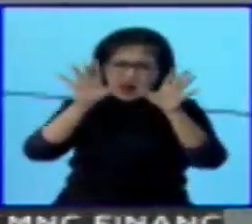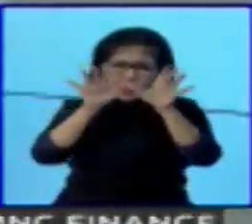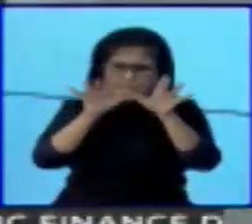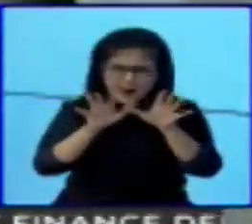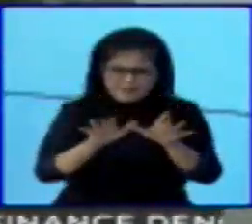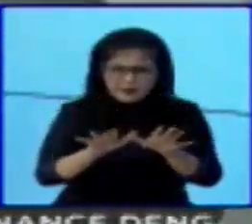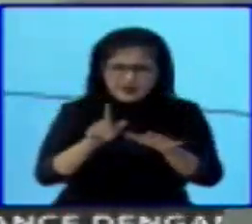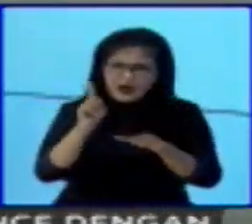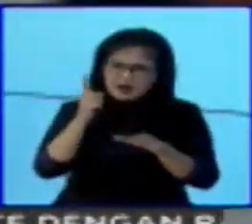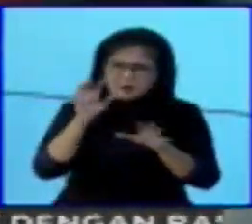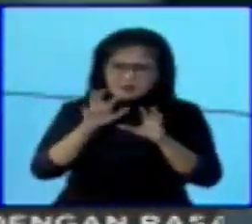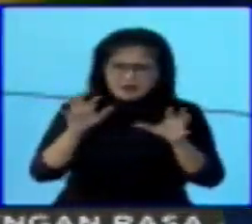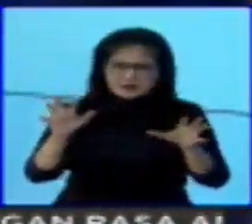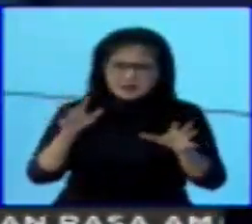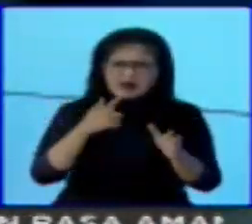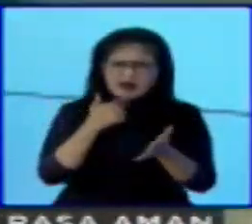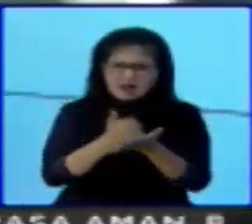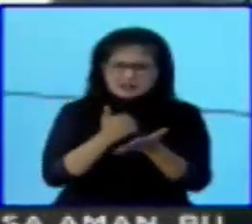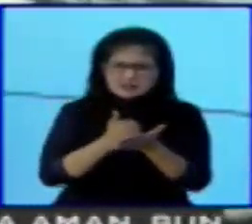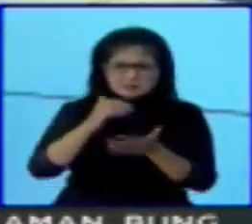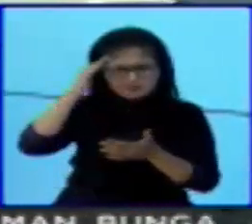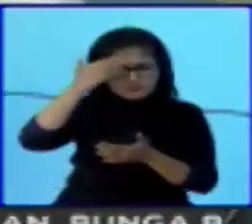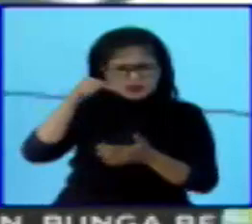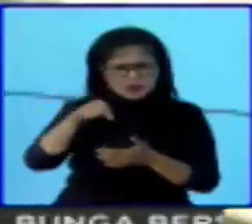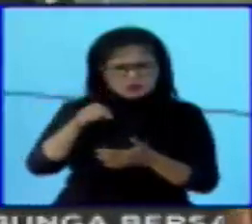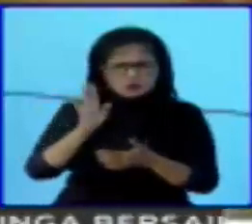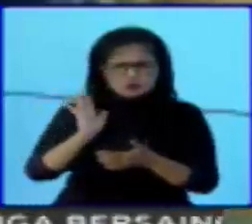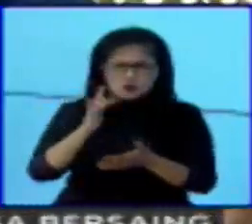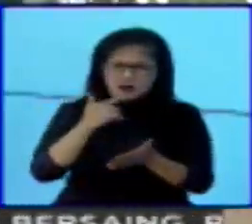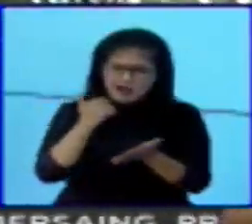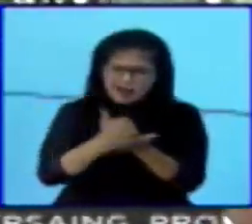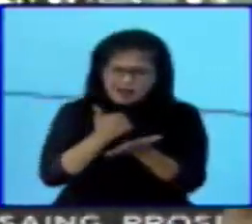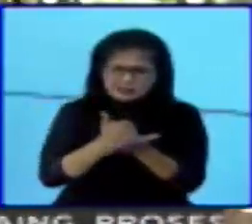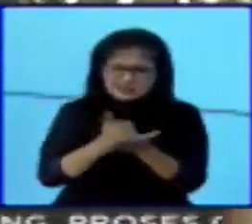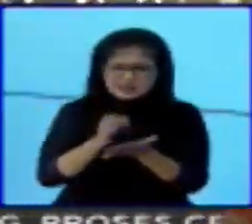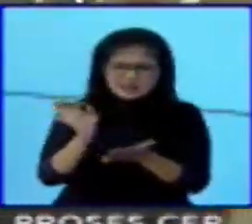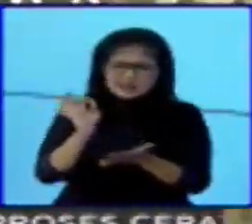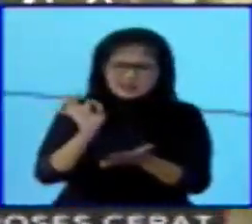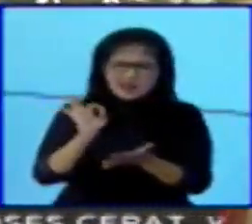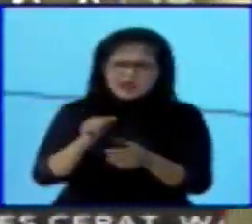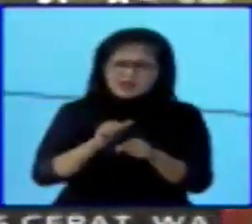juga menunjukkan bahwa bus ini memang benar-benar tidak terawat.